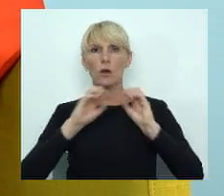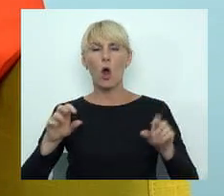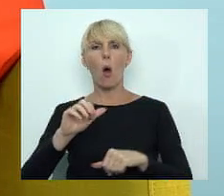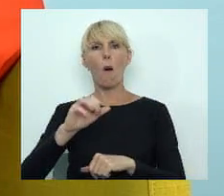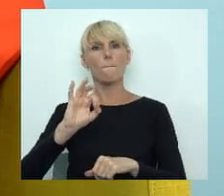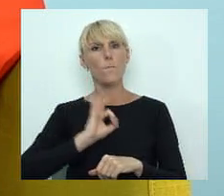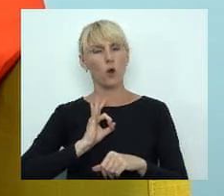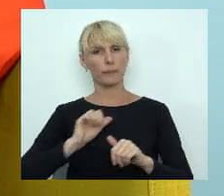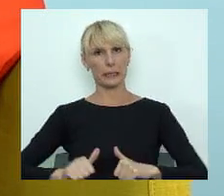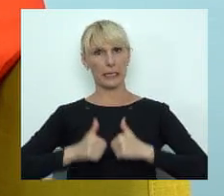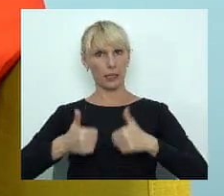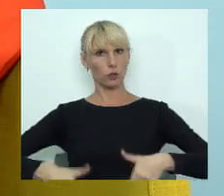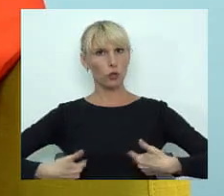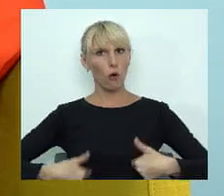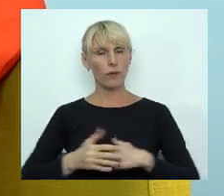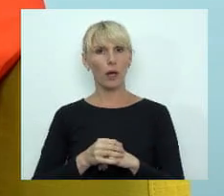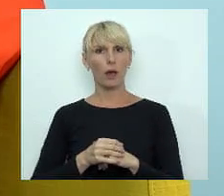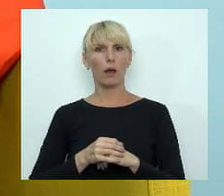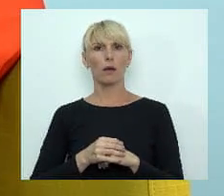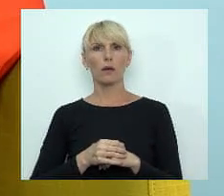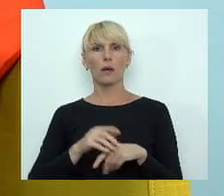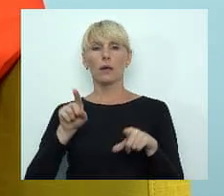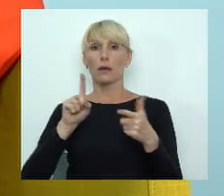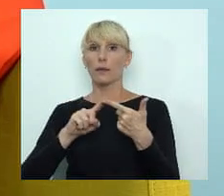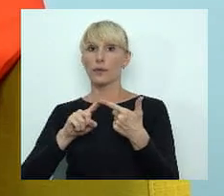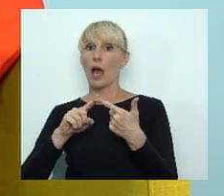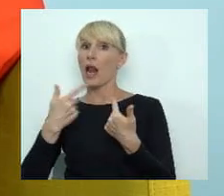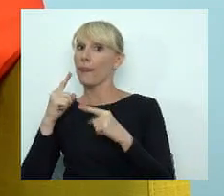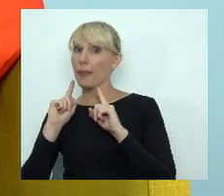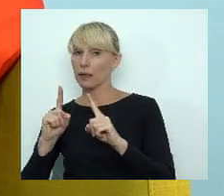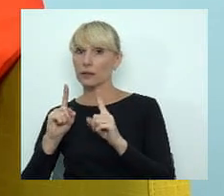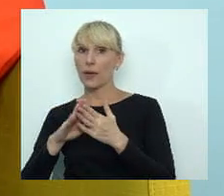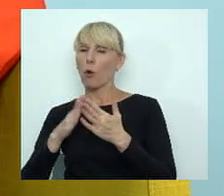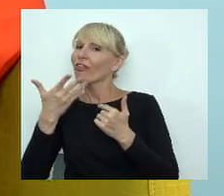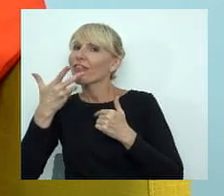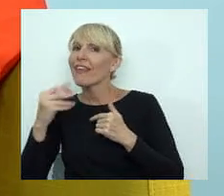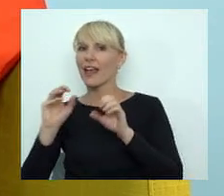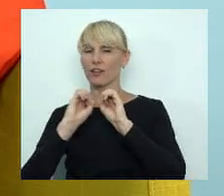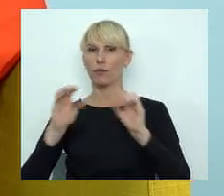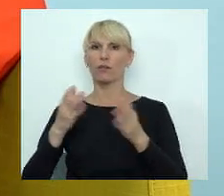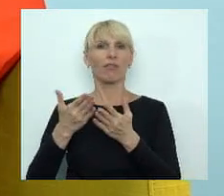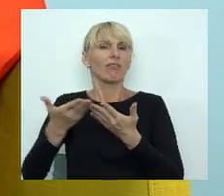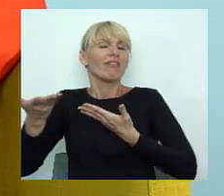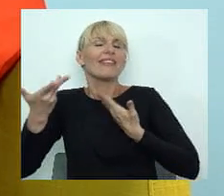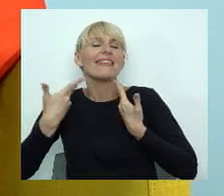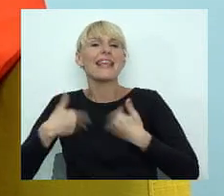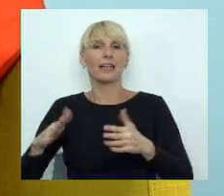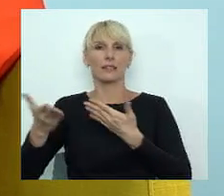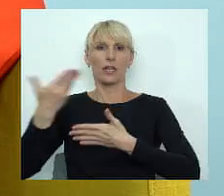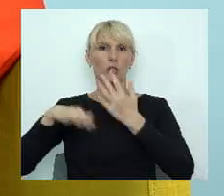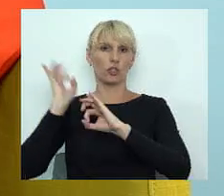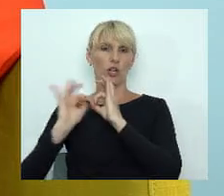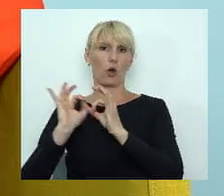stanie zdrowia, ale również jednocześnie przewrotnie prawo do bycia nieinformowanym, kiedy ja nie życzę sobie mieć szczegółowych